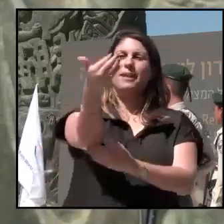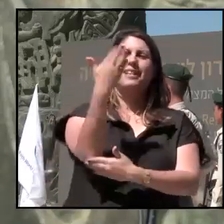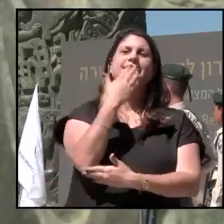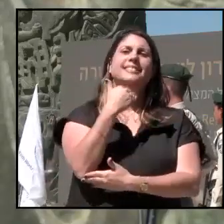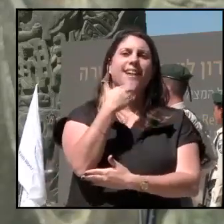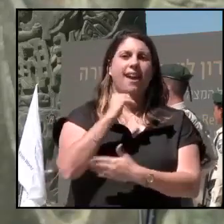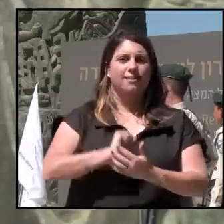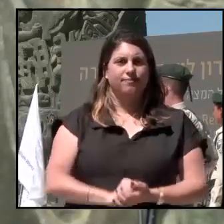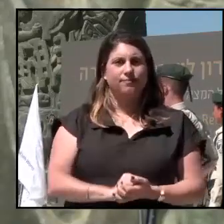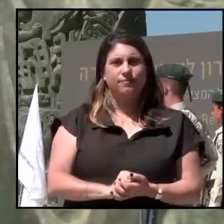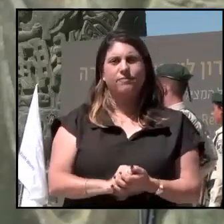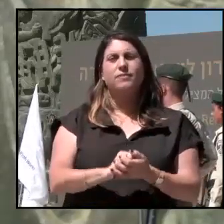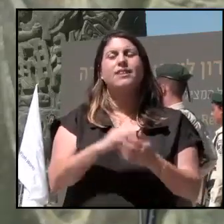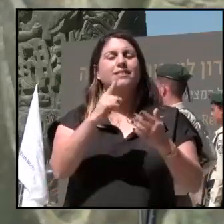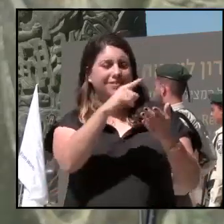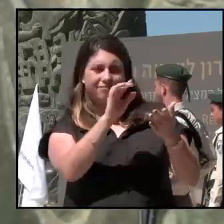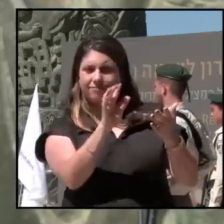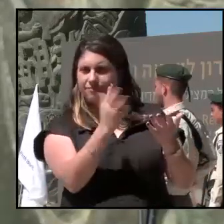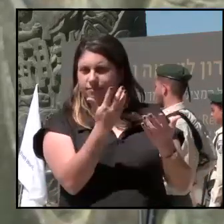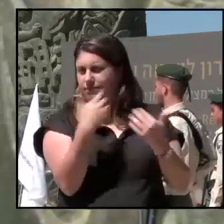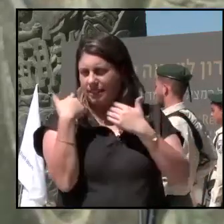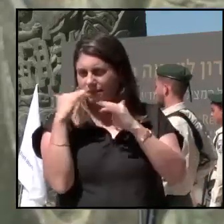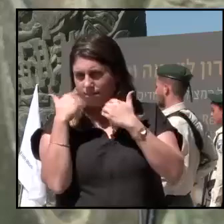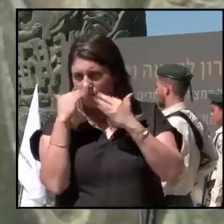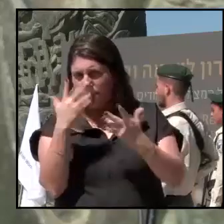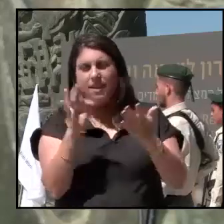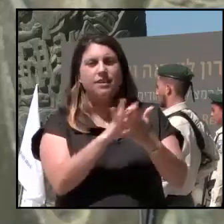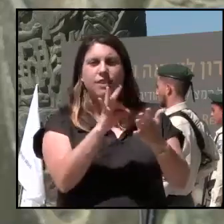ישראל. עיבוד מתוך דבריה של המצילה רחל הראל.